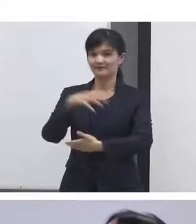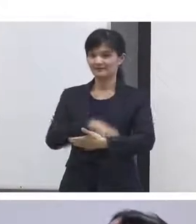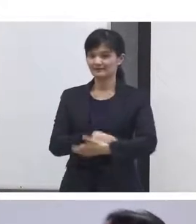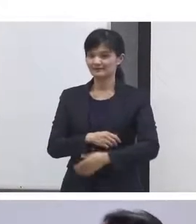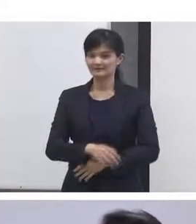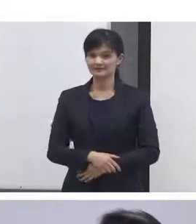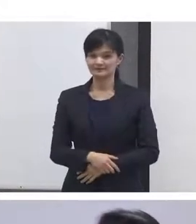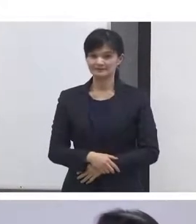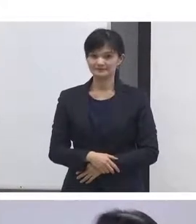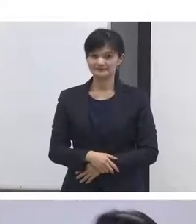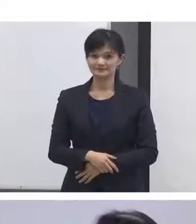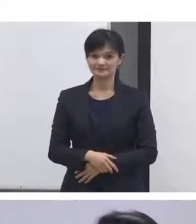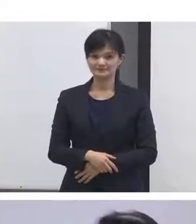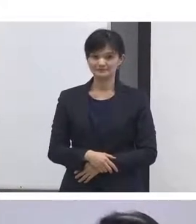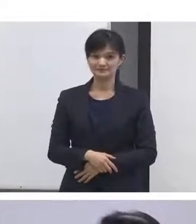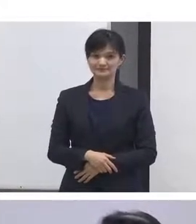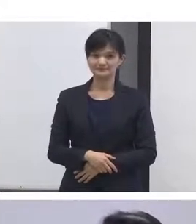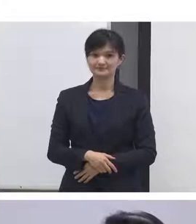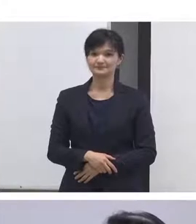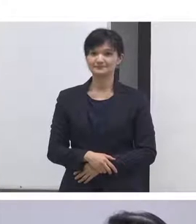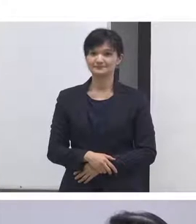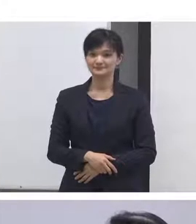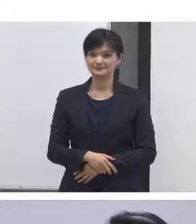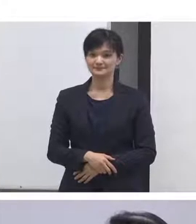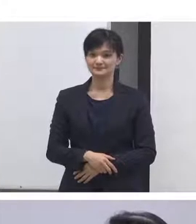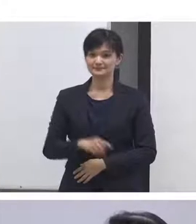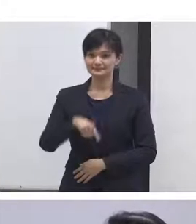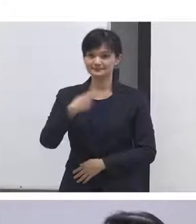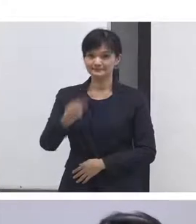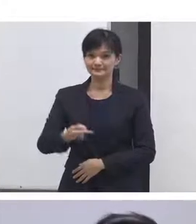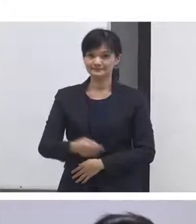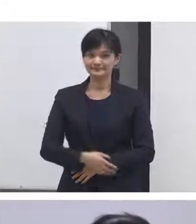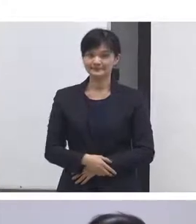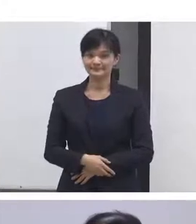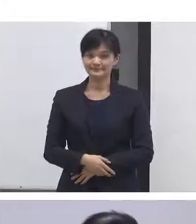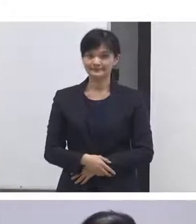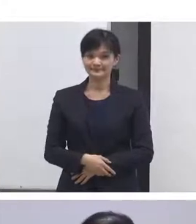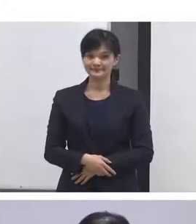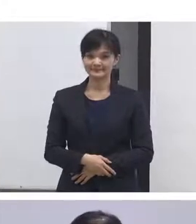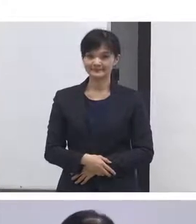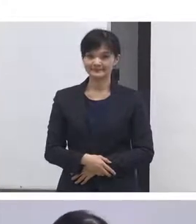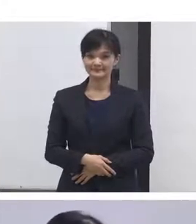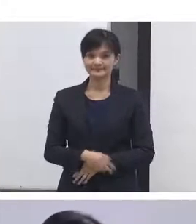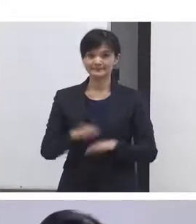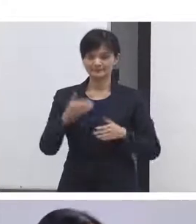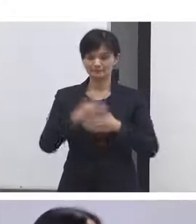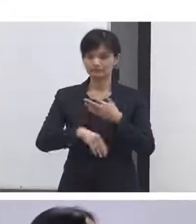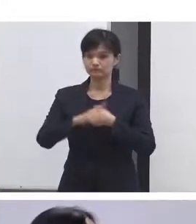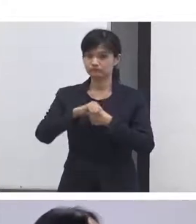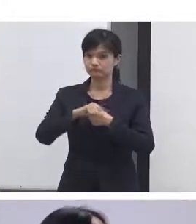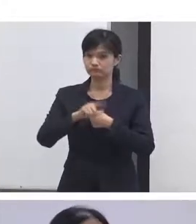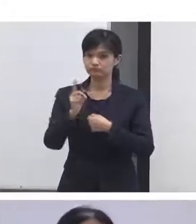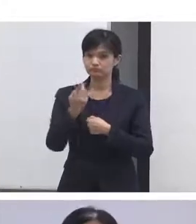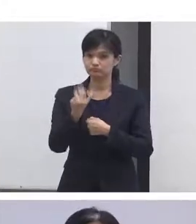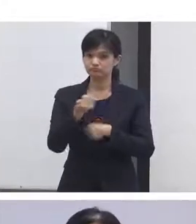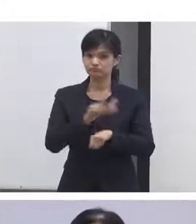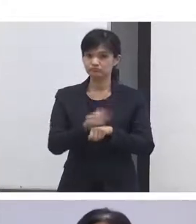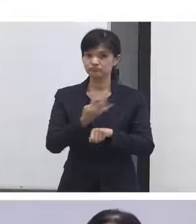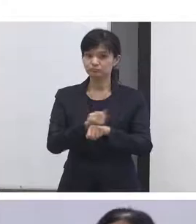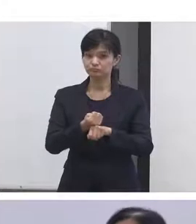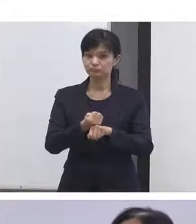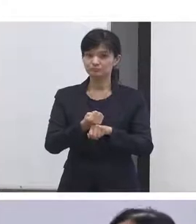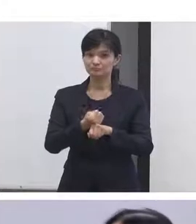他。哦，好，那再来，为什么？我们现在还有多少时间呢？